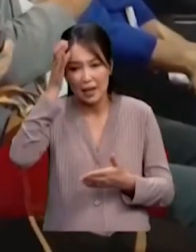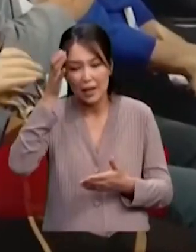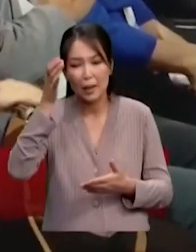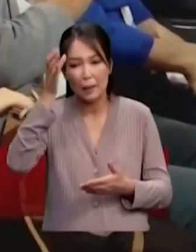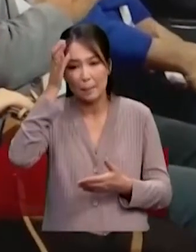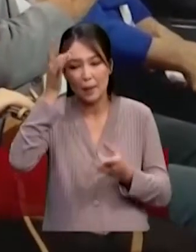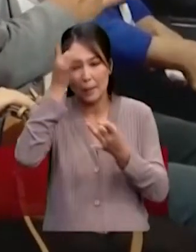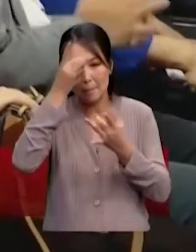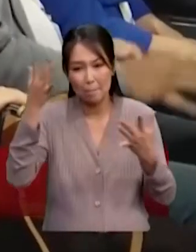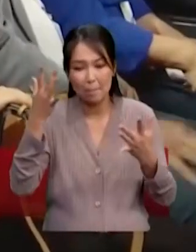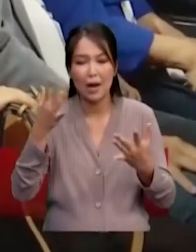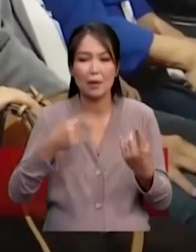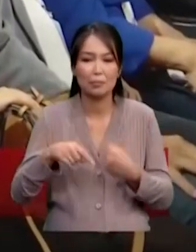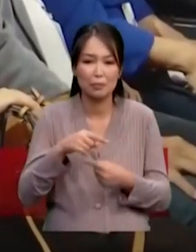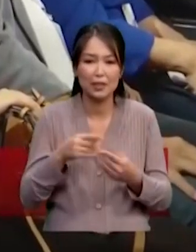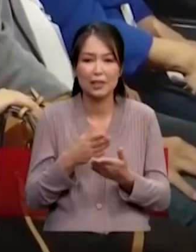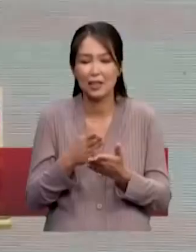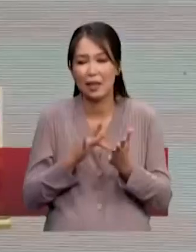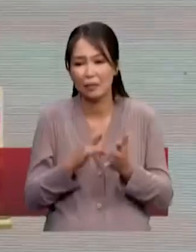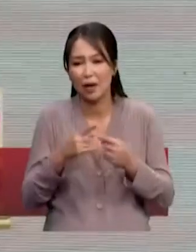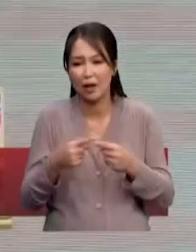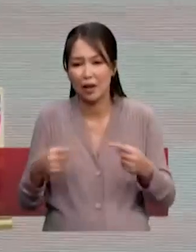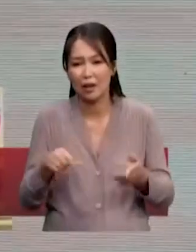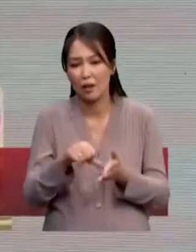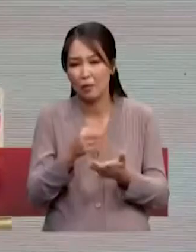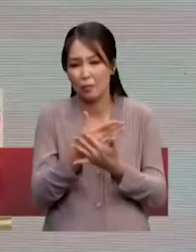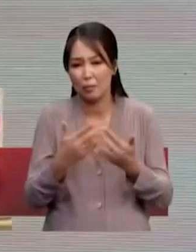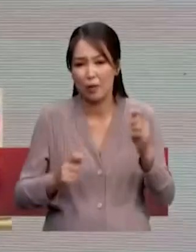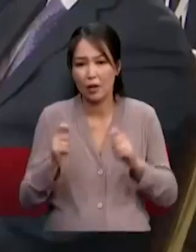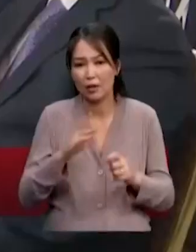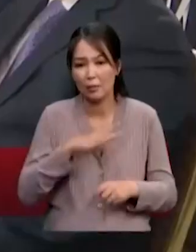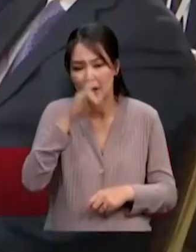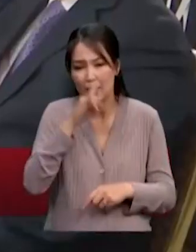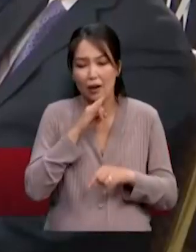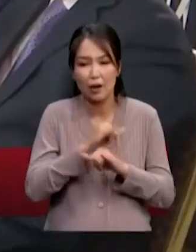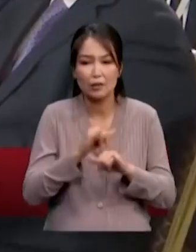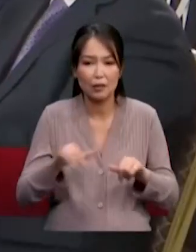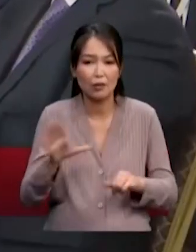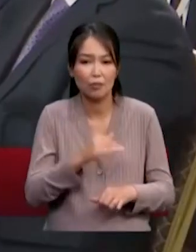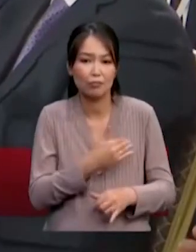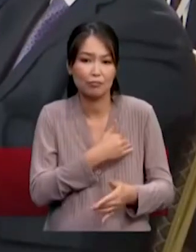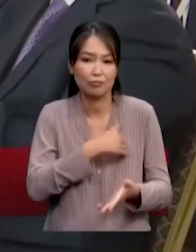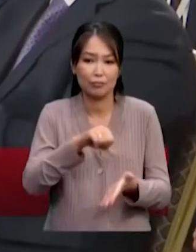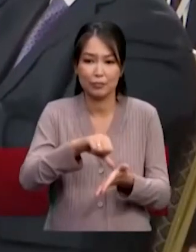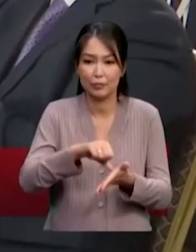бизнес, саясат сынды салалардың белді өкілдері. Қиырдағы ағайын Қазақстанның да дамуына үлес қосуға ниетті.